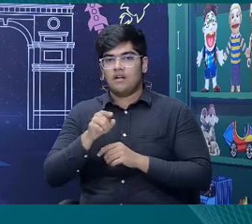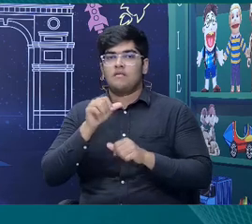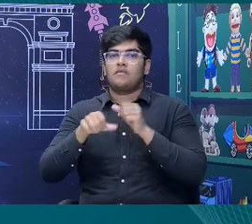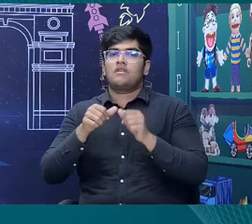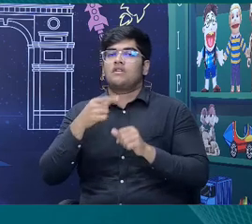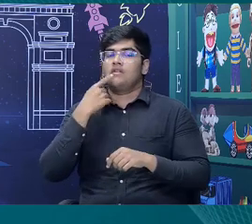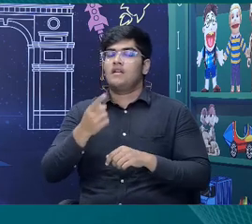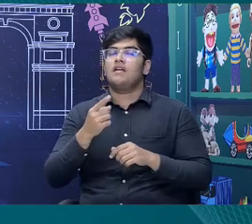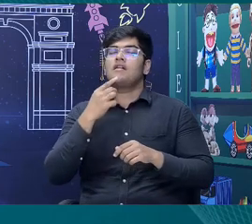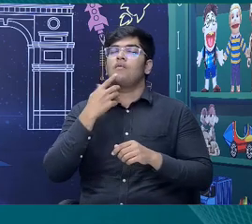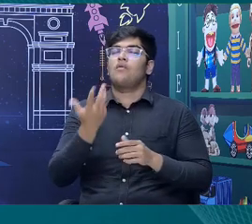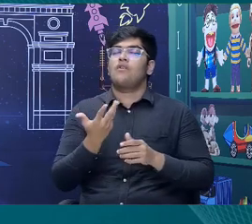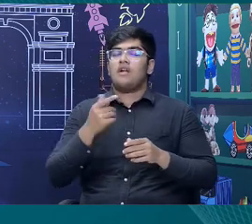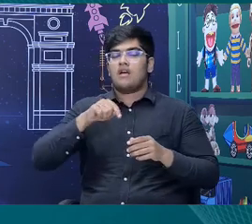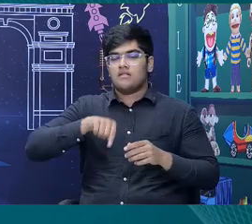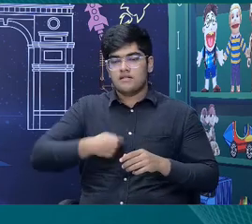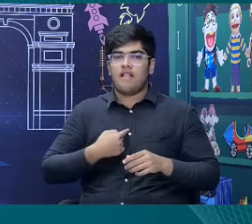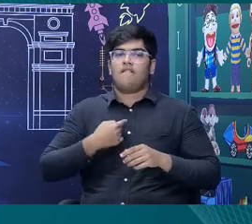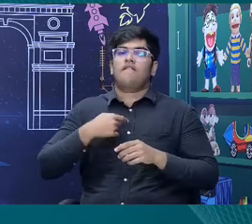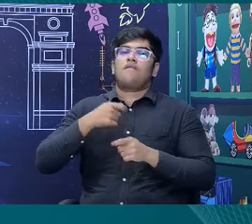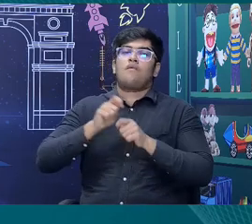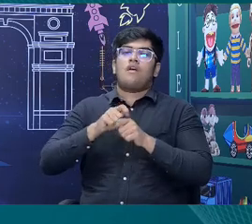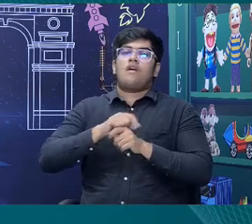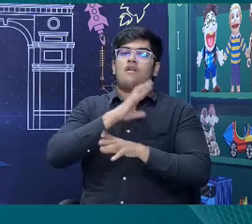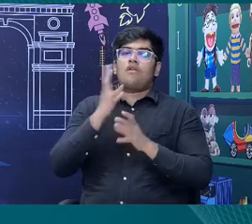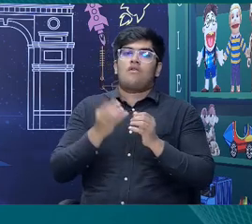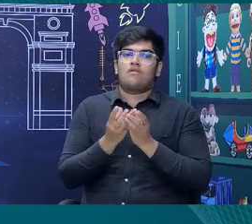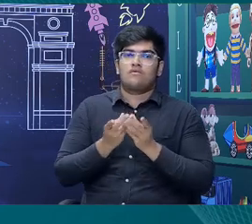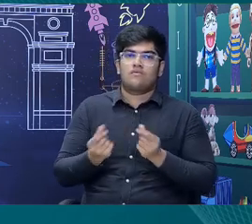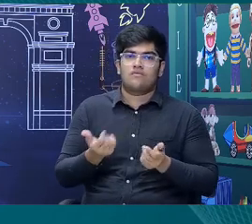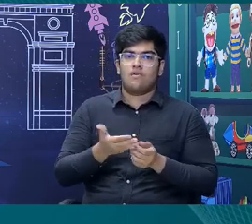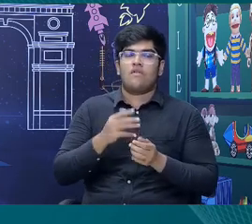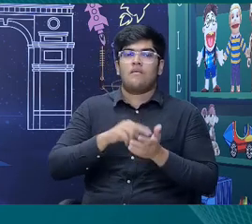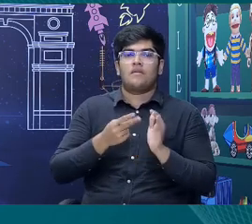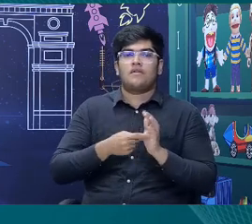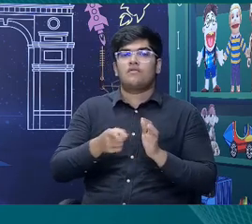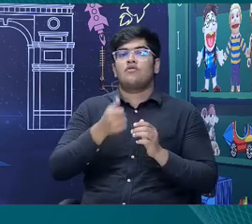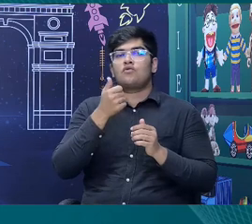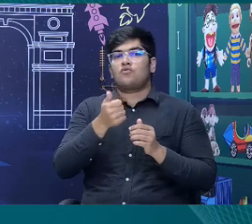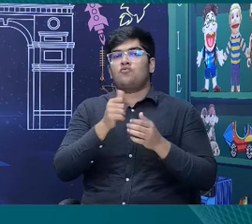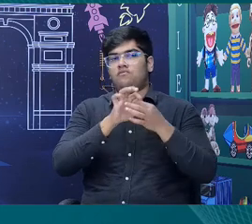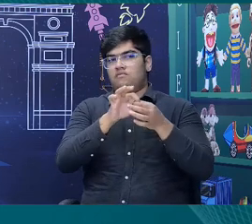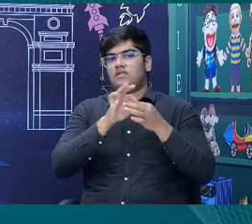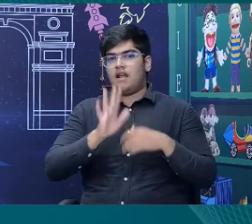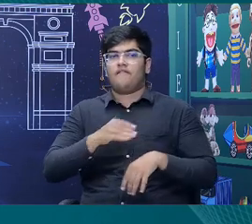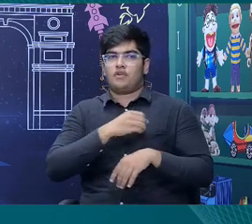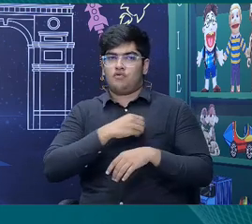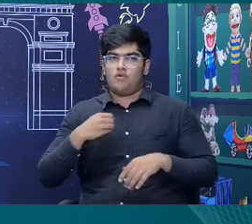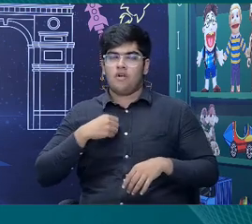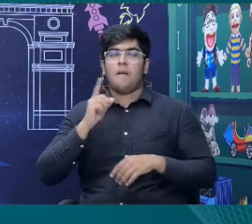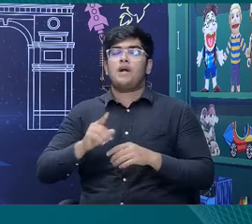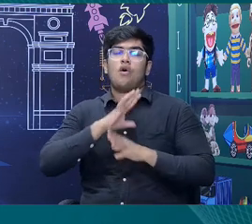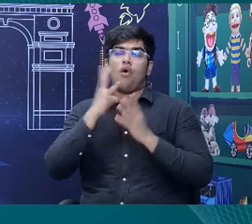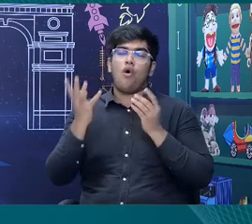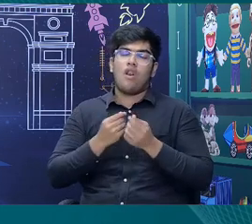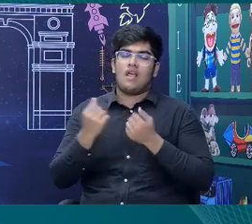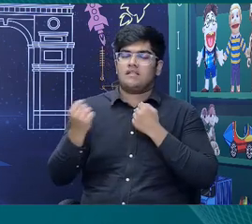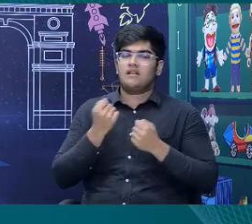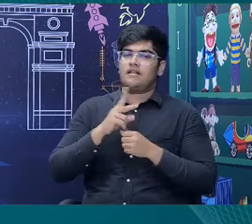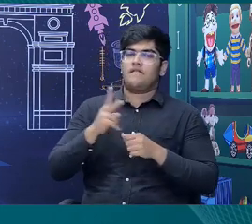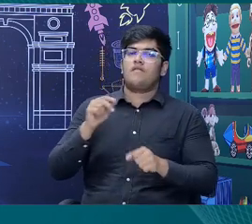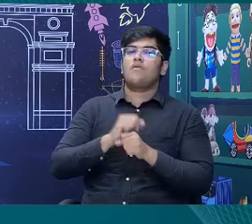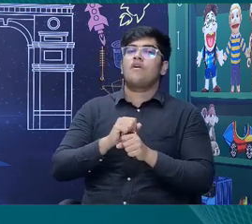खुद ही अपने आप को ट्रीट कर रहे हैं आप आपका एक बहुत ही अच्छा रिलेशनशिप है आपके थेरेपिस्ट के साथ बट सारी एक्सरसाइजस के थ्रू आप